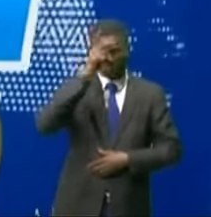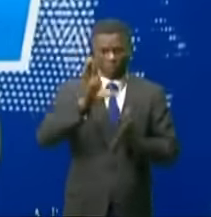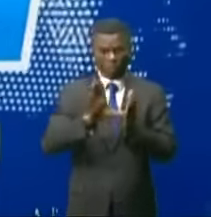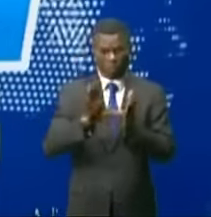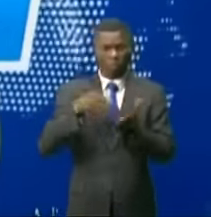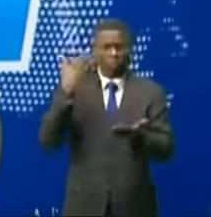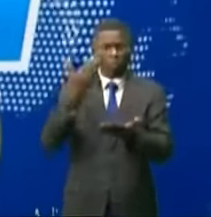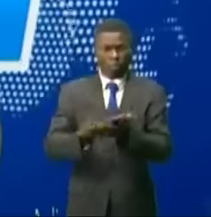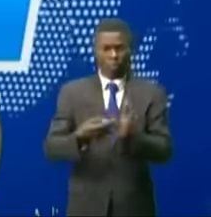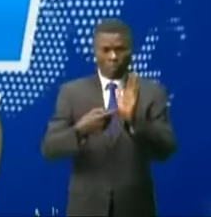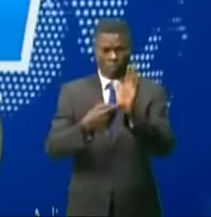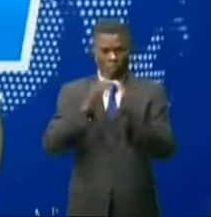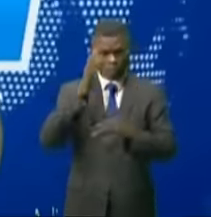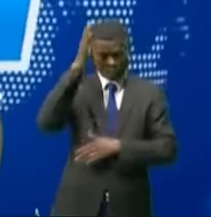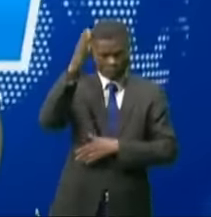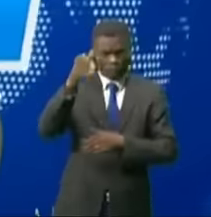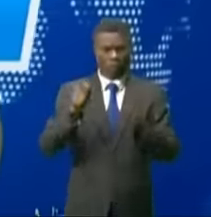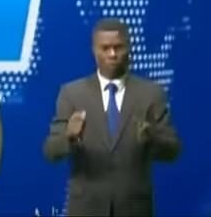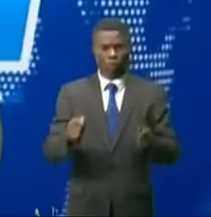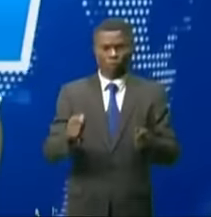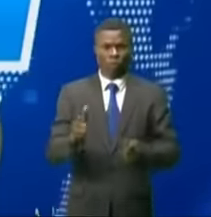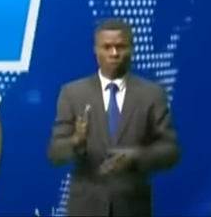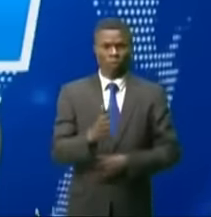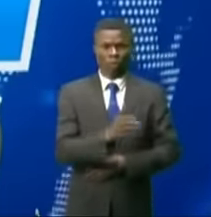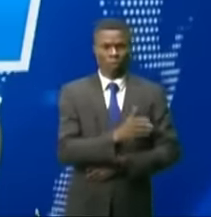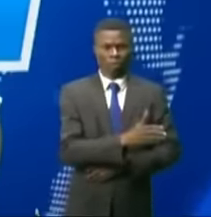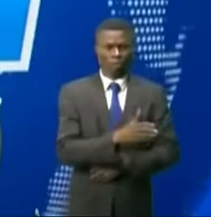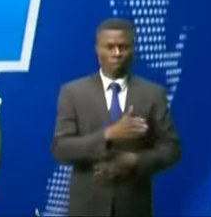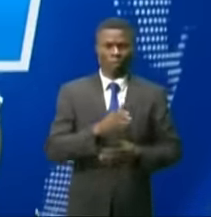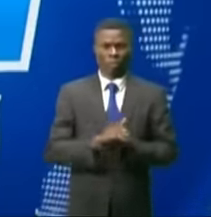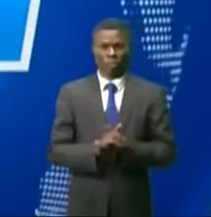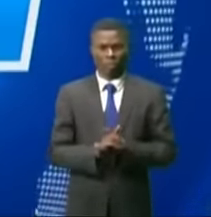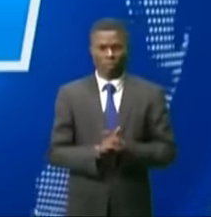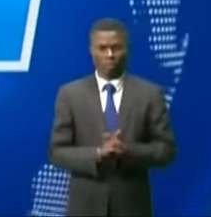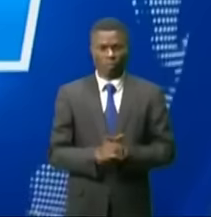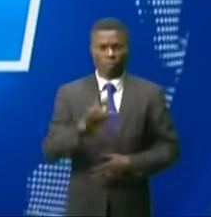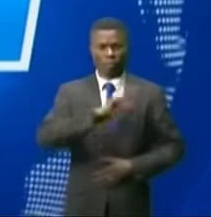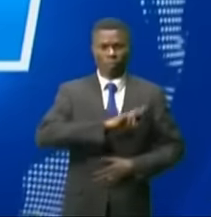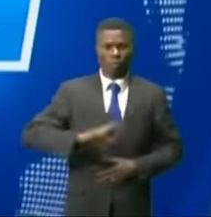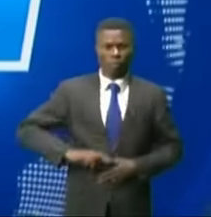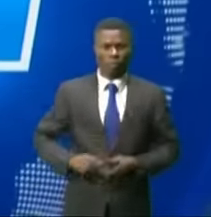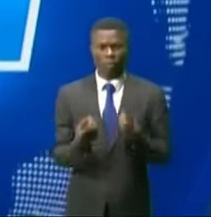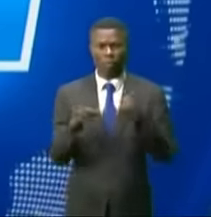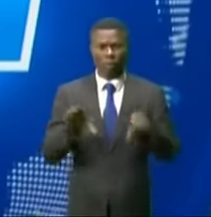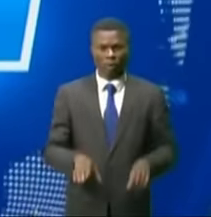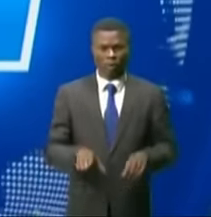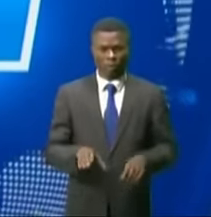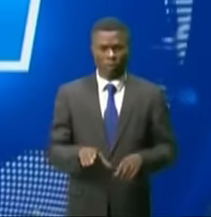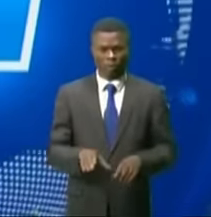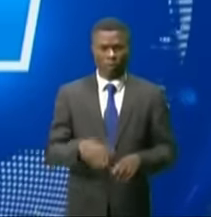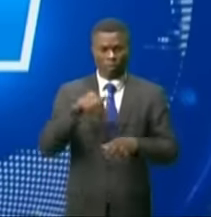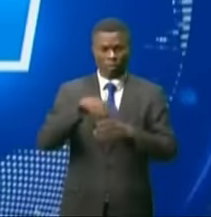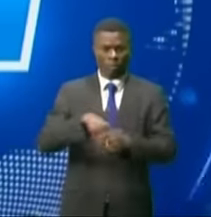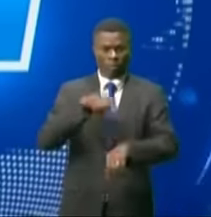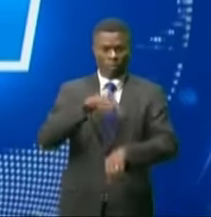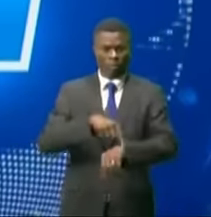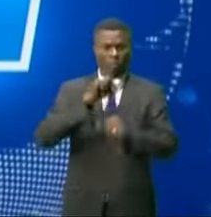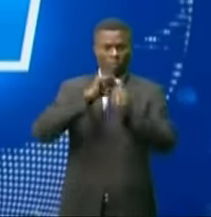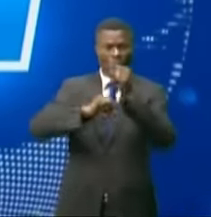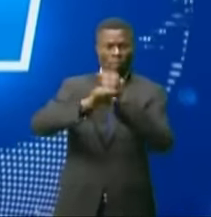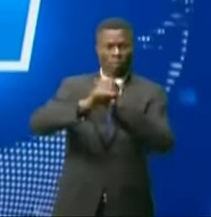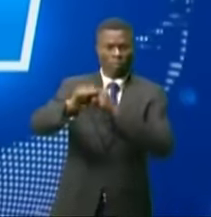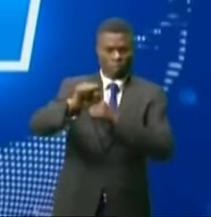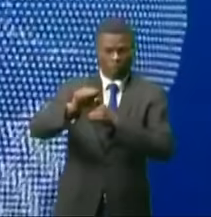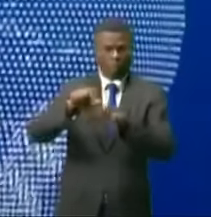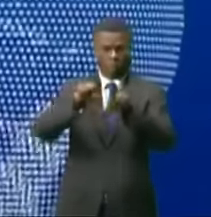images de son arrivée dans nos prochaines éditions. La République démocratique du Congo en pleine campagne électorale et